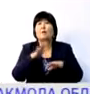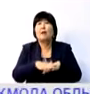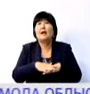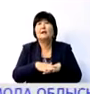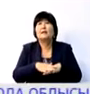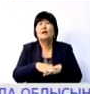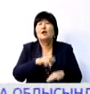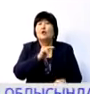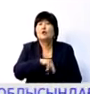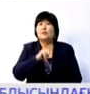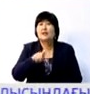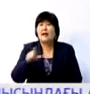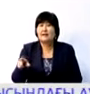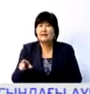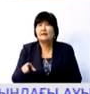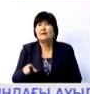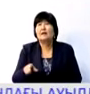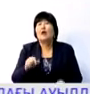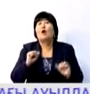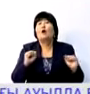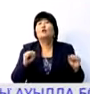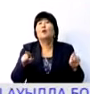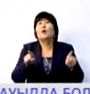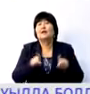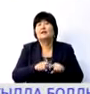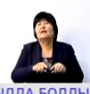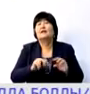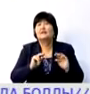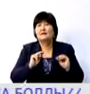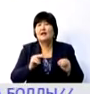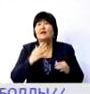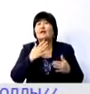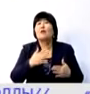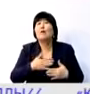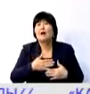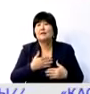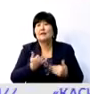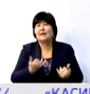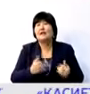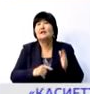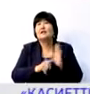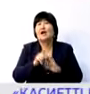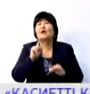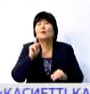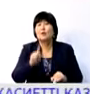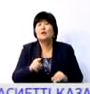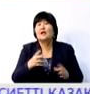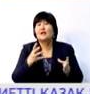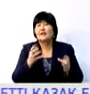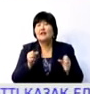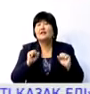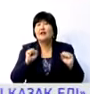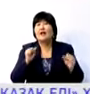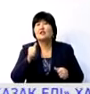банк жұмысшыларының спортқа деген шынайы махаббаттары шығады. Осы жерде және